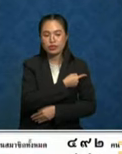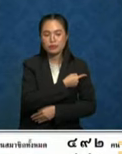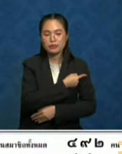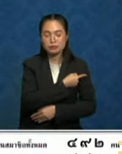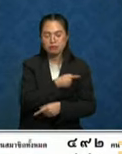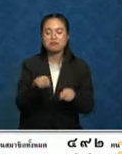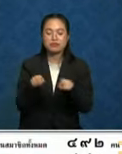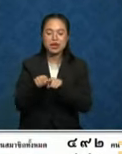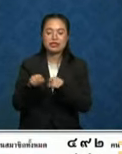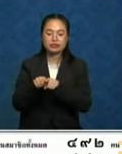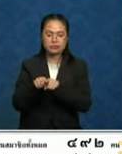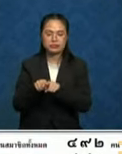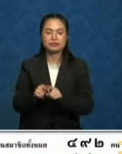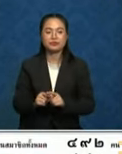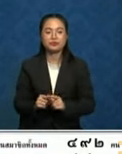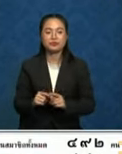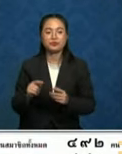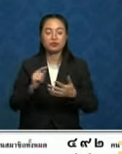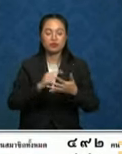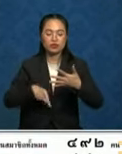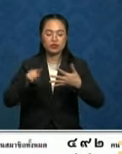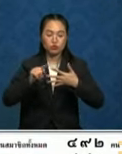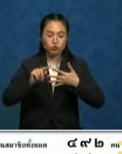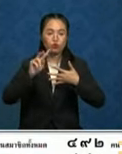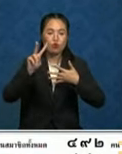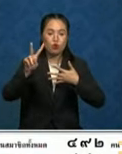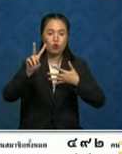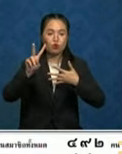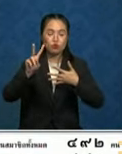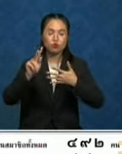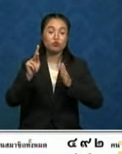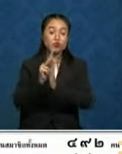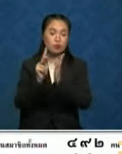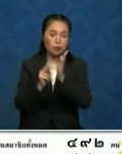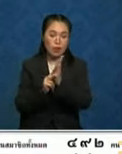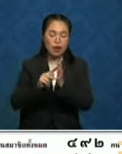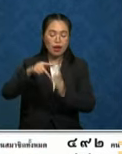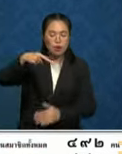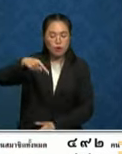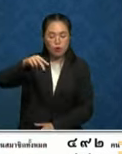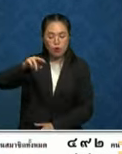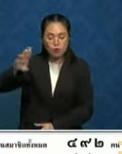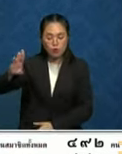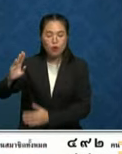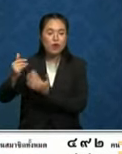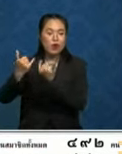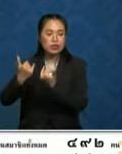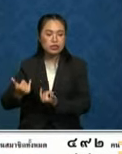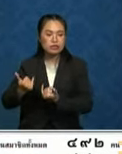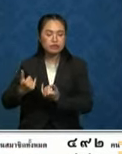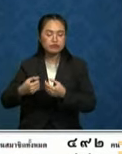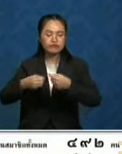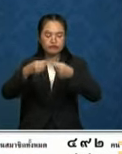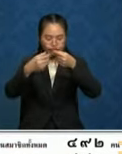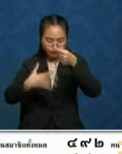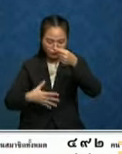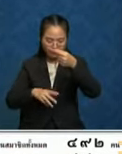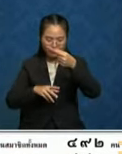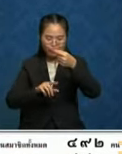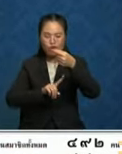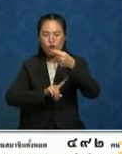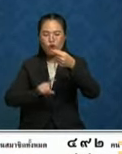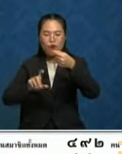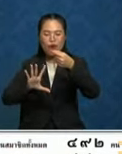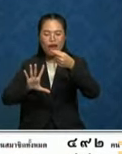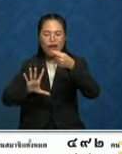2ประเด็นสำคัญของกฎหมายร่างพระราชบัญญัตินี้ประกอบด้วยทั้งสิ้น 105มาตราโดยมี